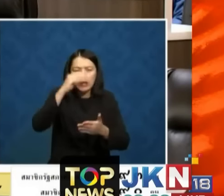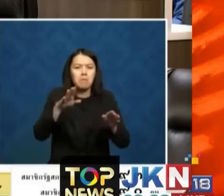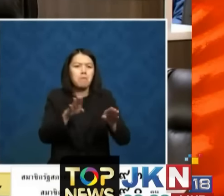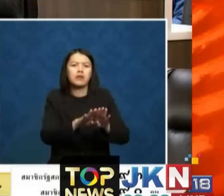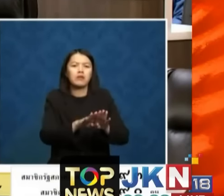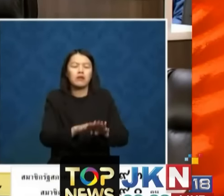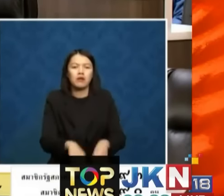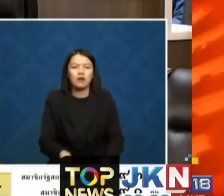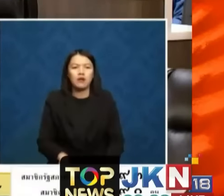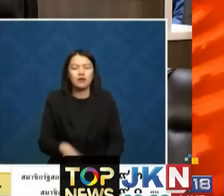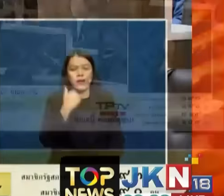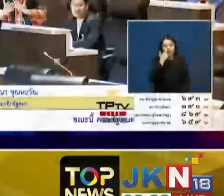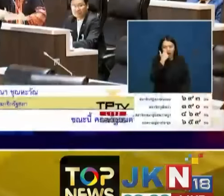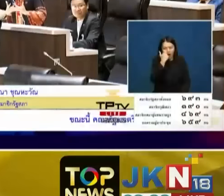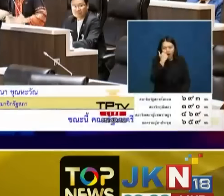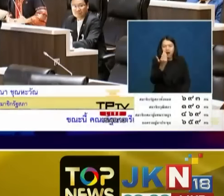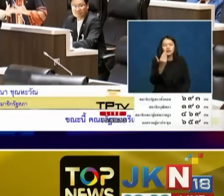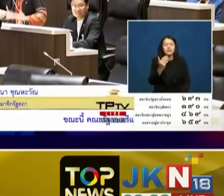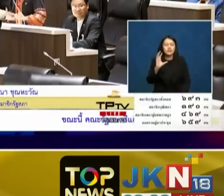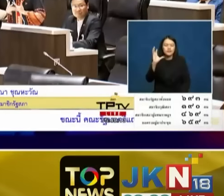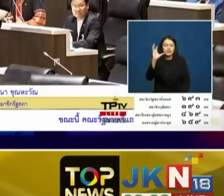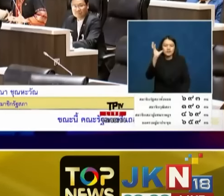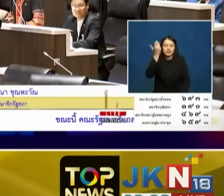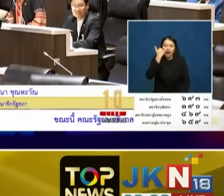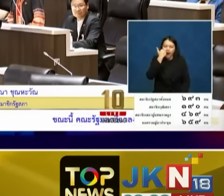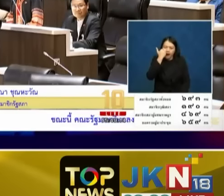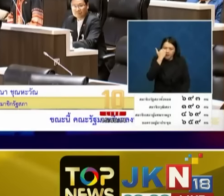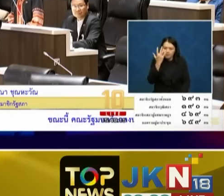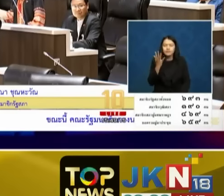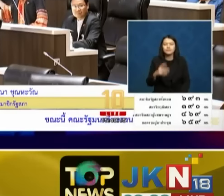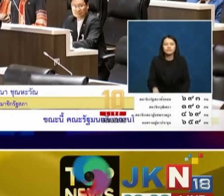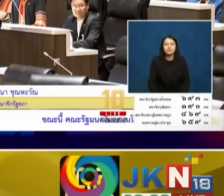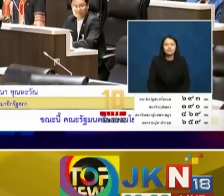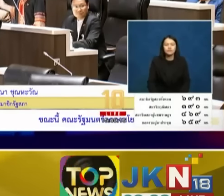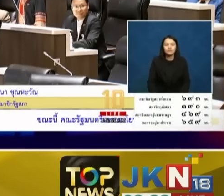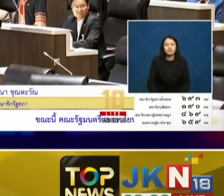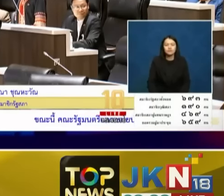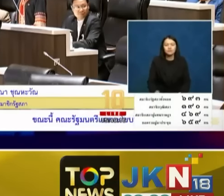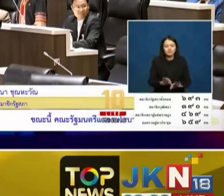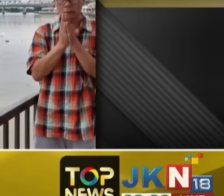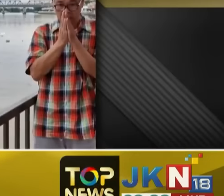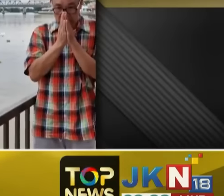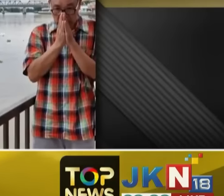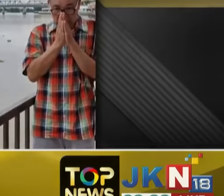มแล้วเขาก็วิจารณ์นะสสพรรคนี้เดี๋ยวท่านผู้ชมลองชมคลิปนี้ดูนะฮะ